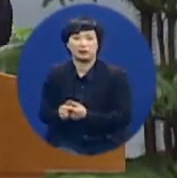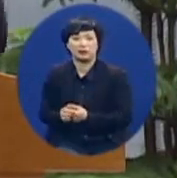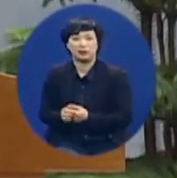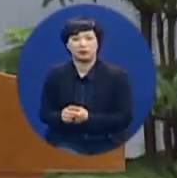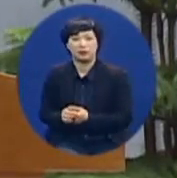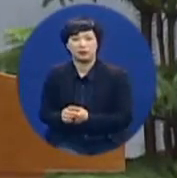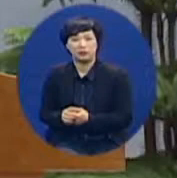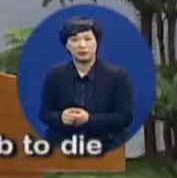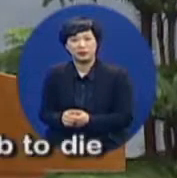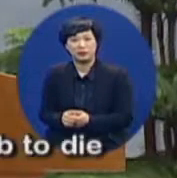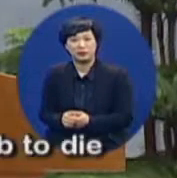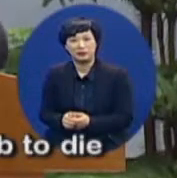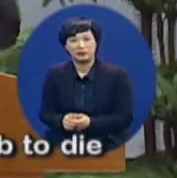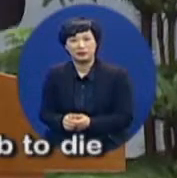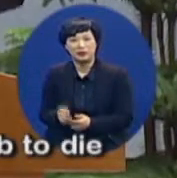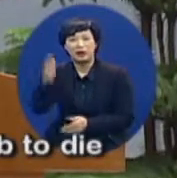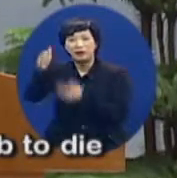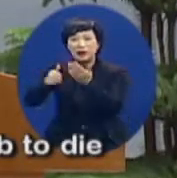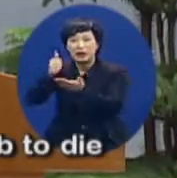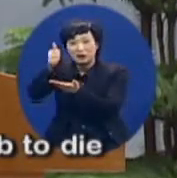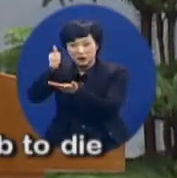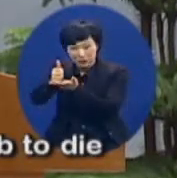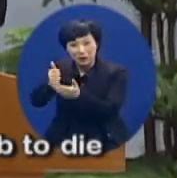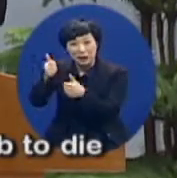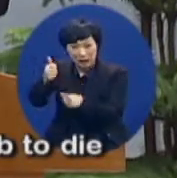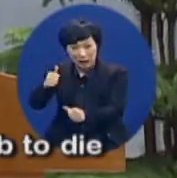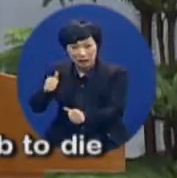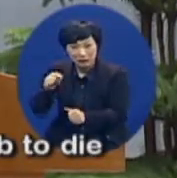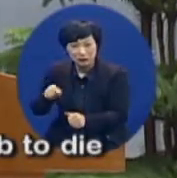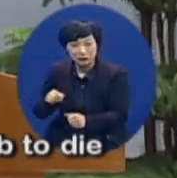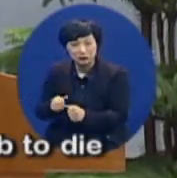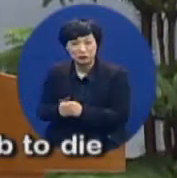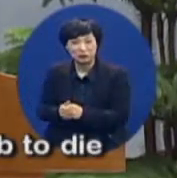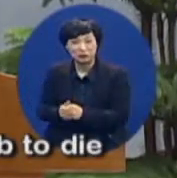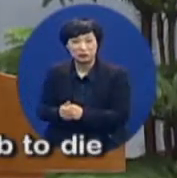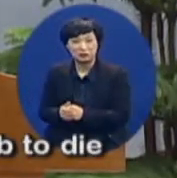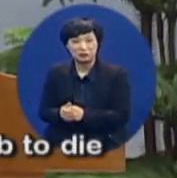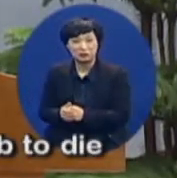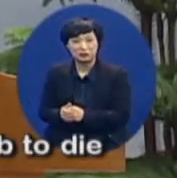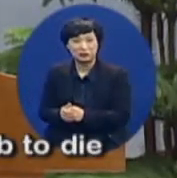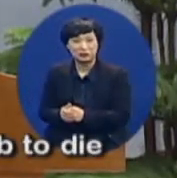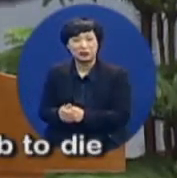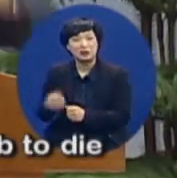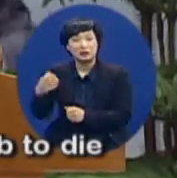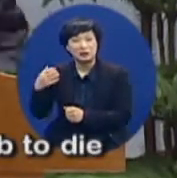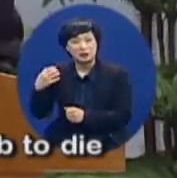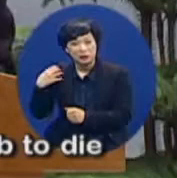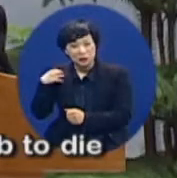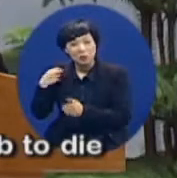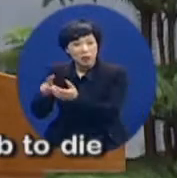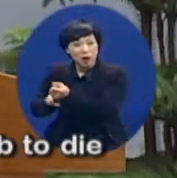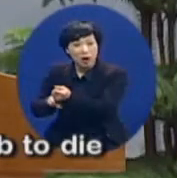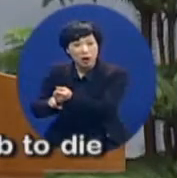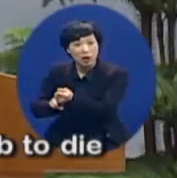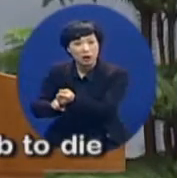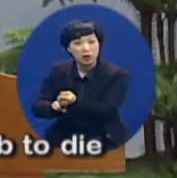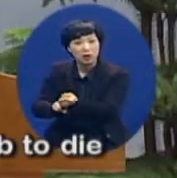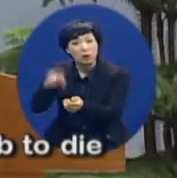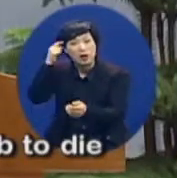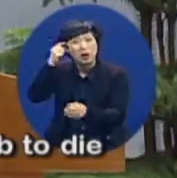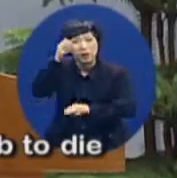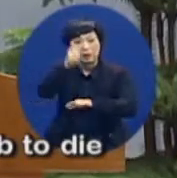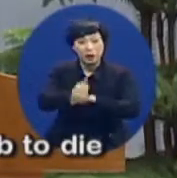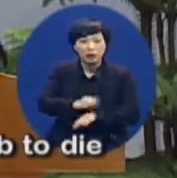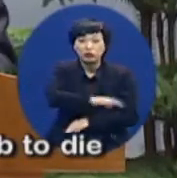자기 자신이 하나님의 아들이라는 호화로운 신분을 감추고 최후에 우리를